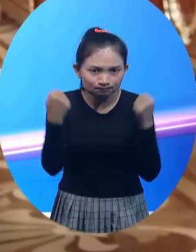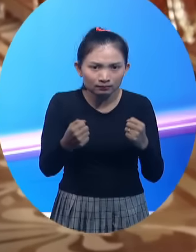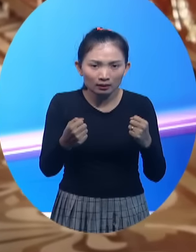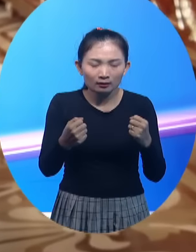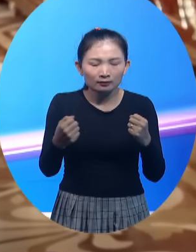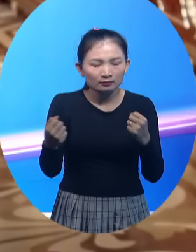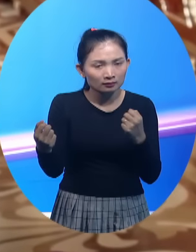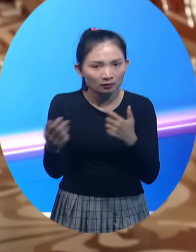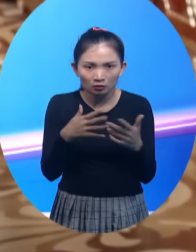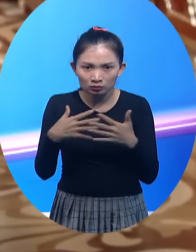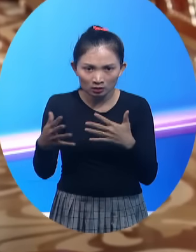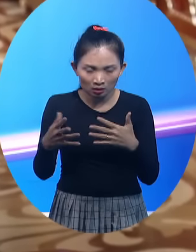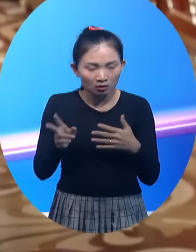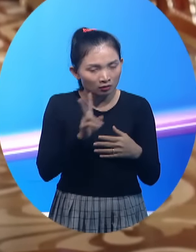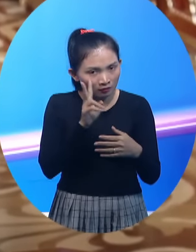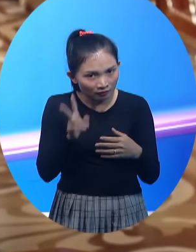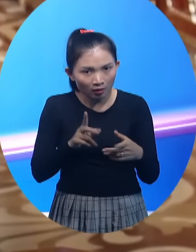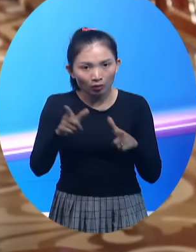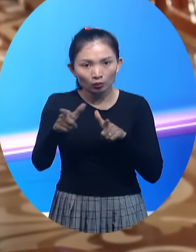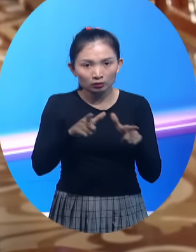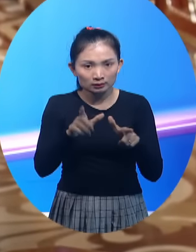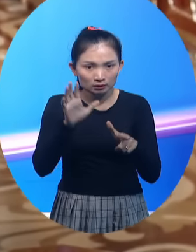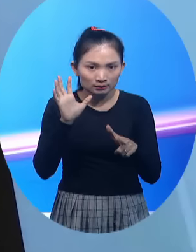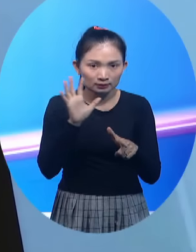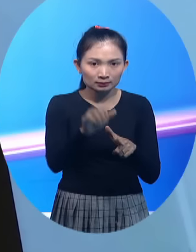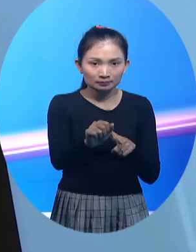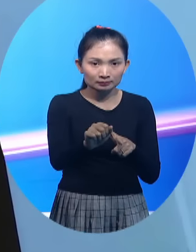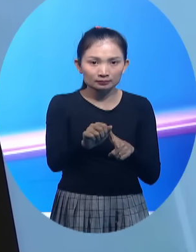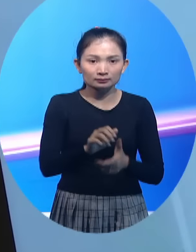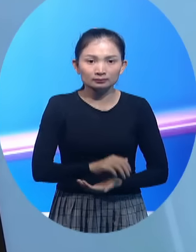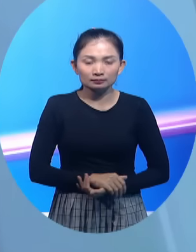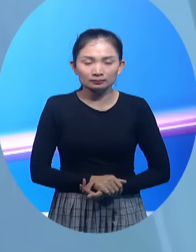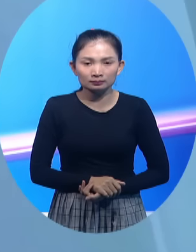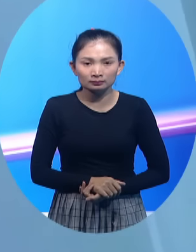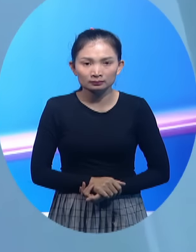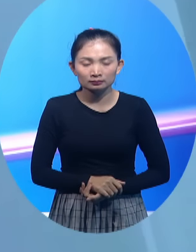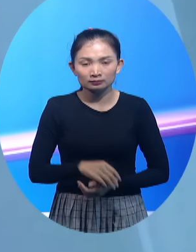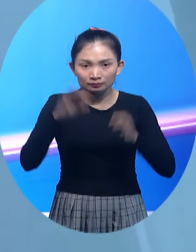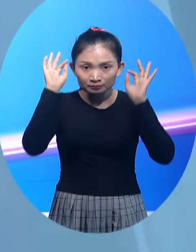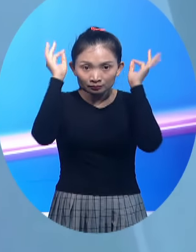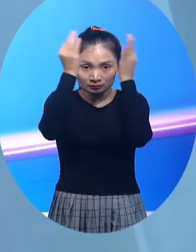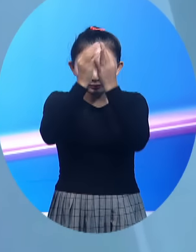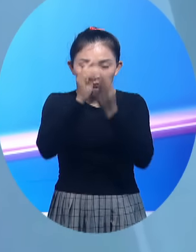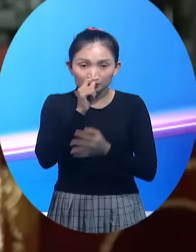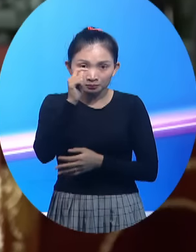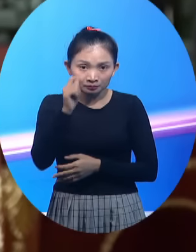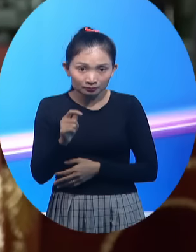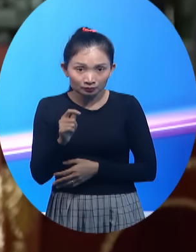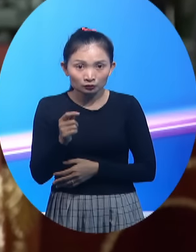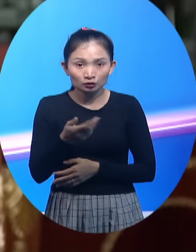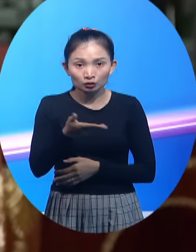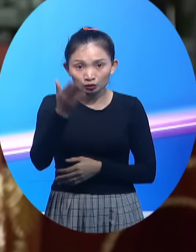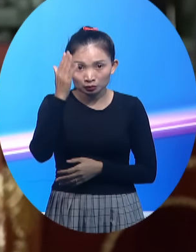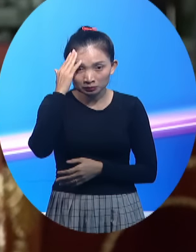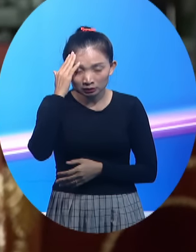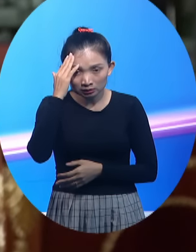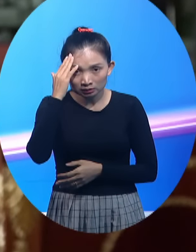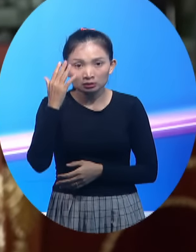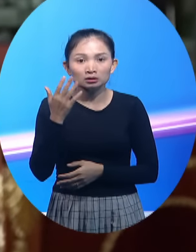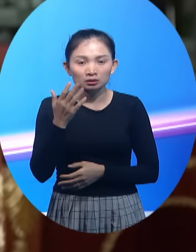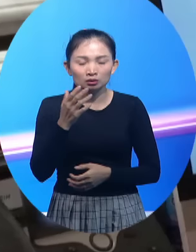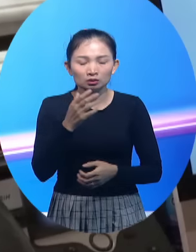hình vẫn nằm trong tầm kiểm soát của chúng ta về phần mình tổng thống zelenski cho biết các lực lượng Ukraina đã bắt thêm tù binh